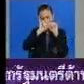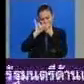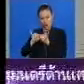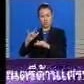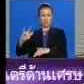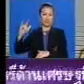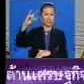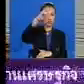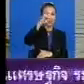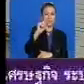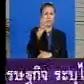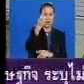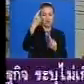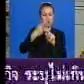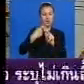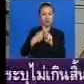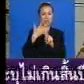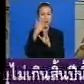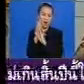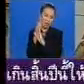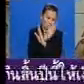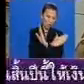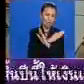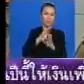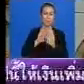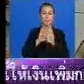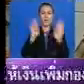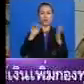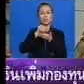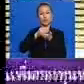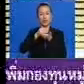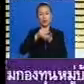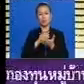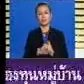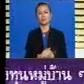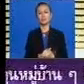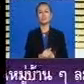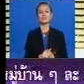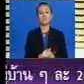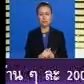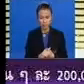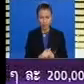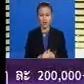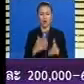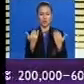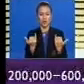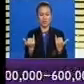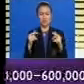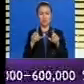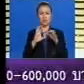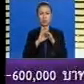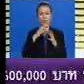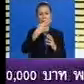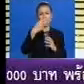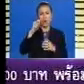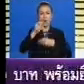สุวรรณภูมิภายใน 5เดือนก่อนสนามบินเปิดให้บริการขณะที่หอการท้าไทยมีการประเมินนะครับก็